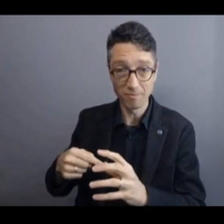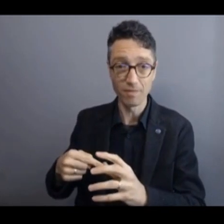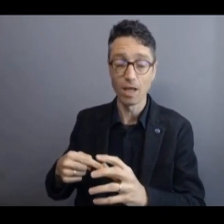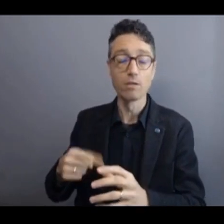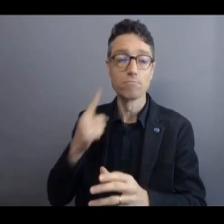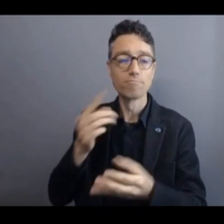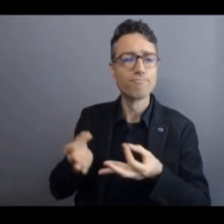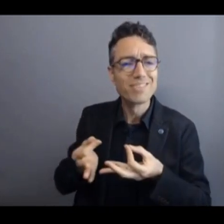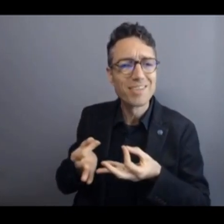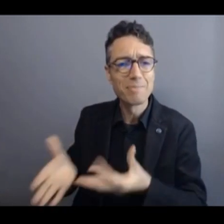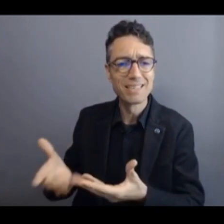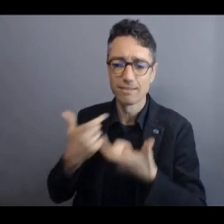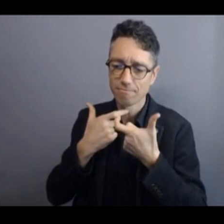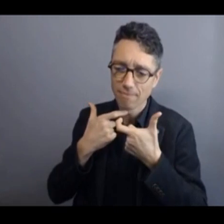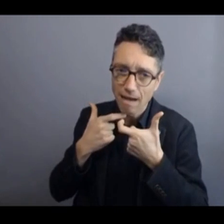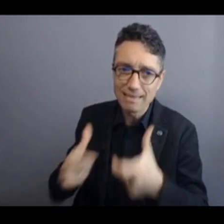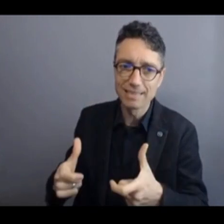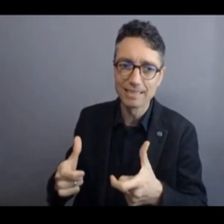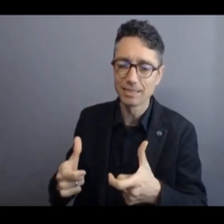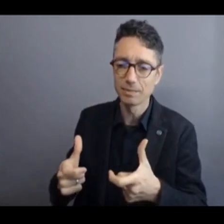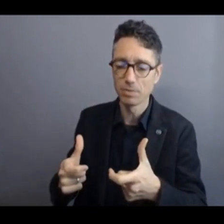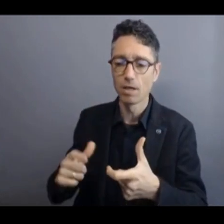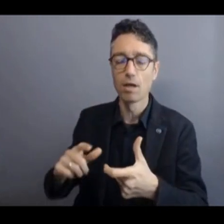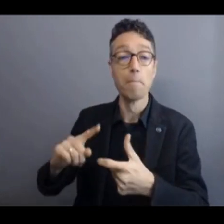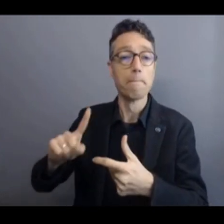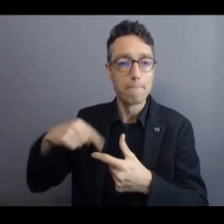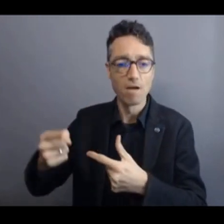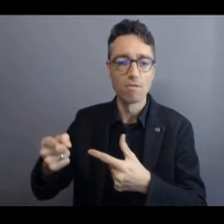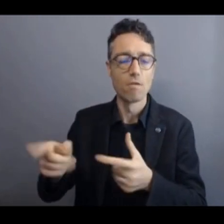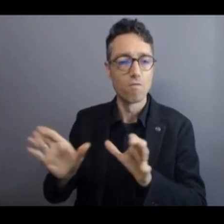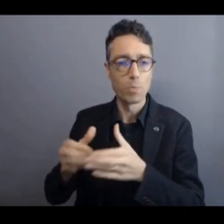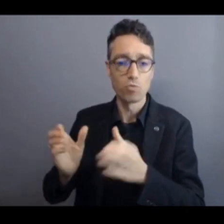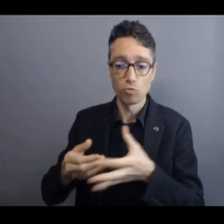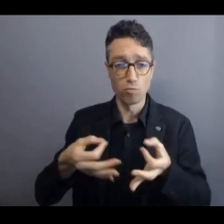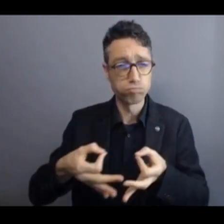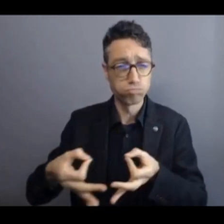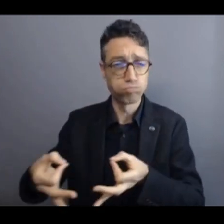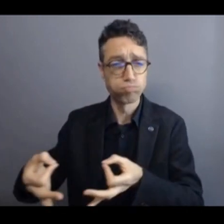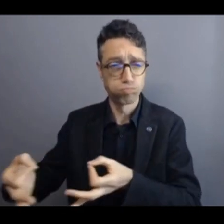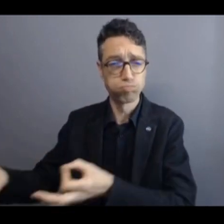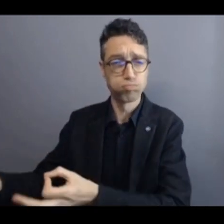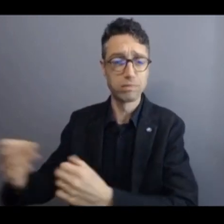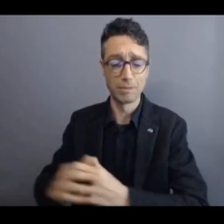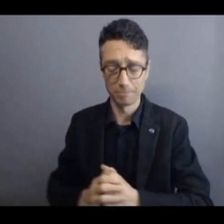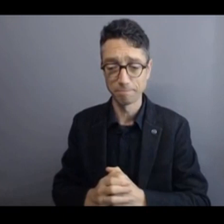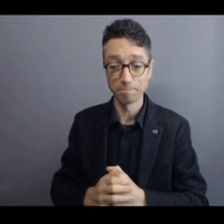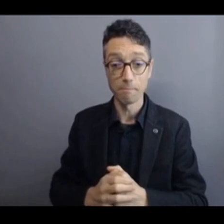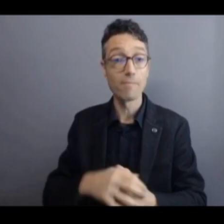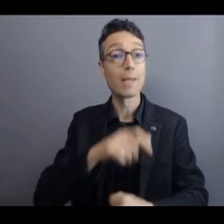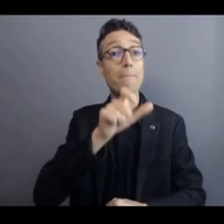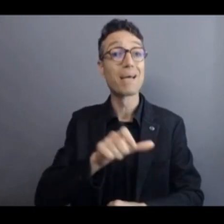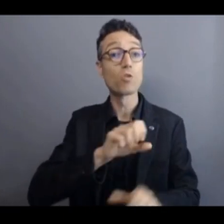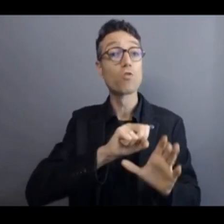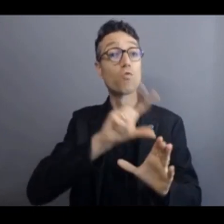de l'accessibilité. Et puis après, des formations continues. Et puis, pour les voyageurs à bord, il y a une veille